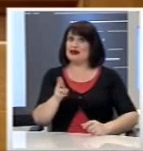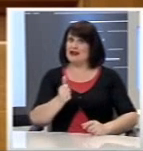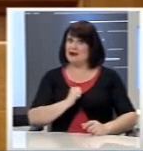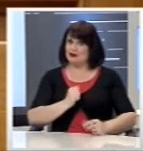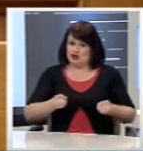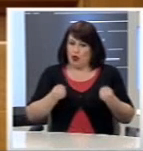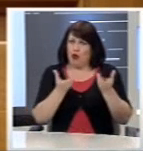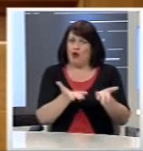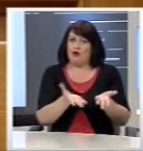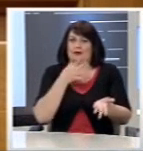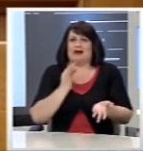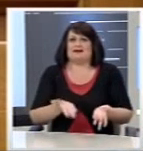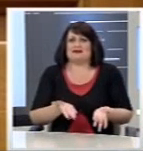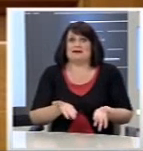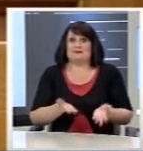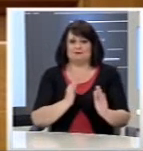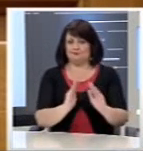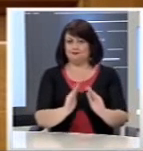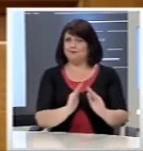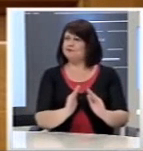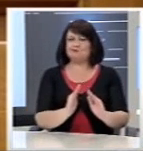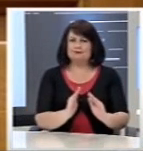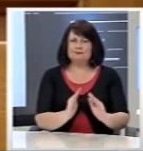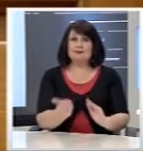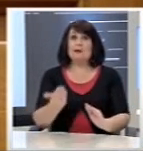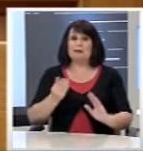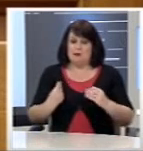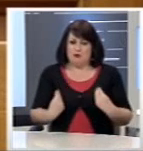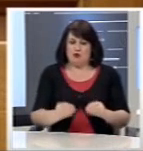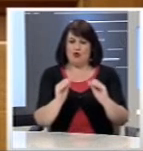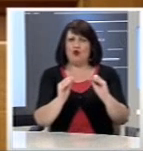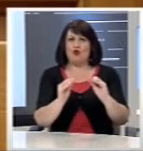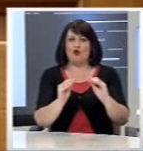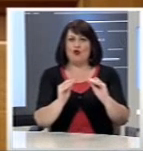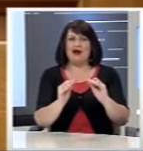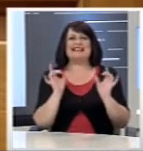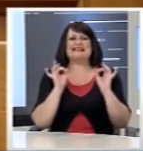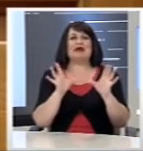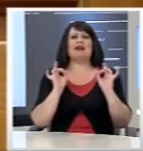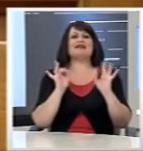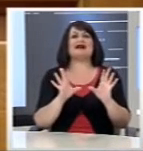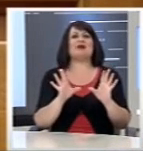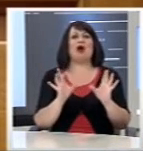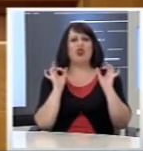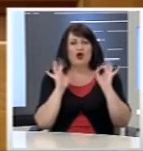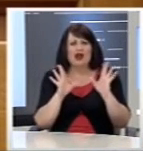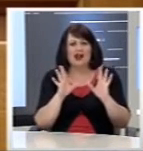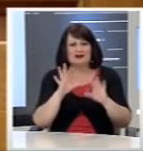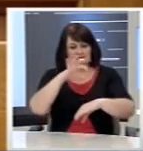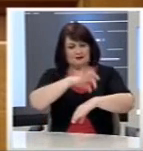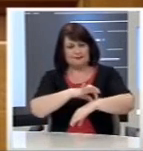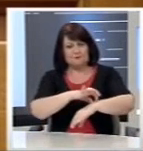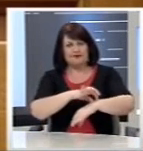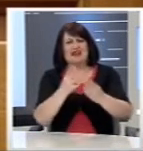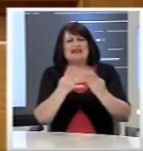ιδιώτες, αλλά να φροντίζεις πριν το ξεπουλήσεις να νοσηλεύονται εκεί τζάμπα δωρεάν συγγενικά